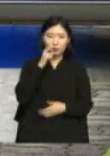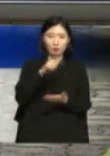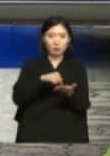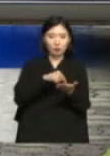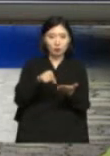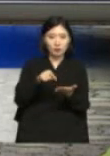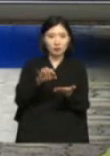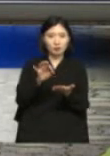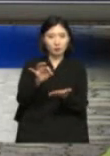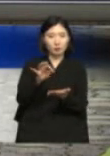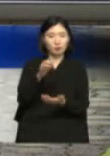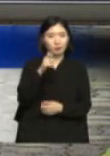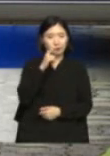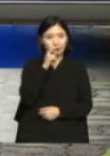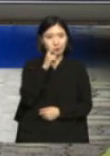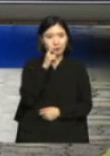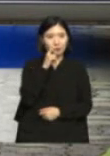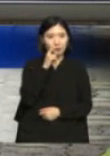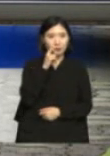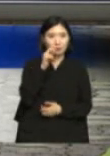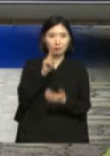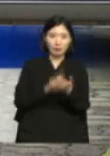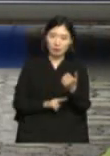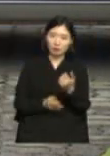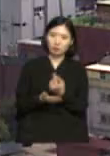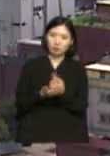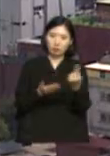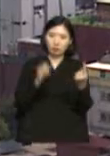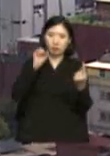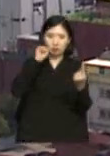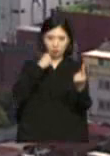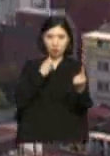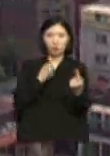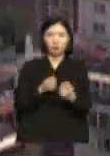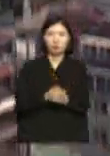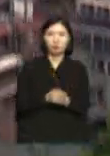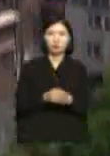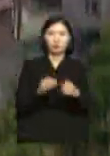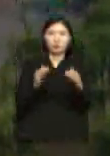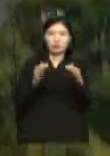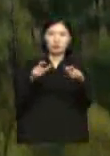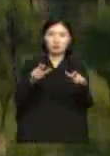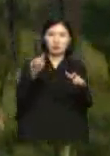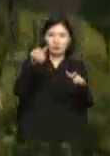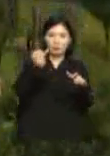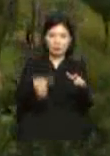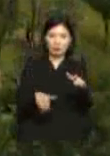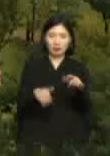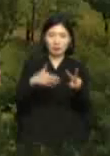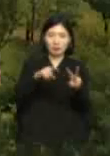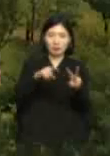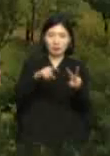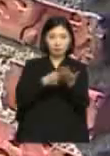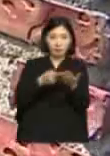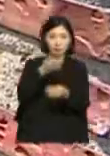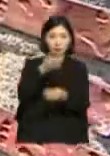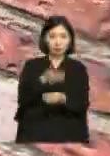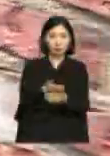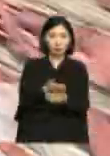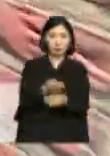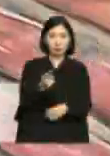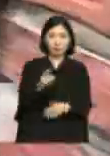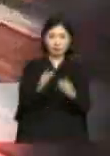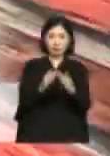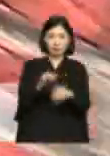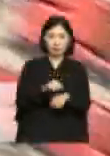되고 그렇다고 자기가 이걸 팔고 나가기도 어렵고. 지역 슬럼화라는 2차 피해도 겪고 있습니다.